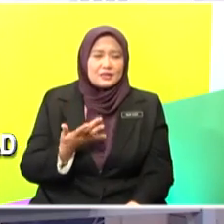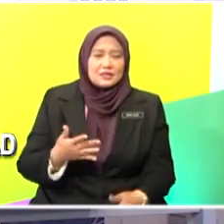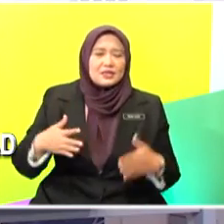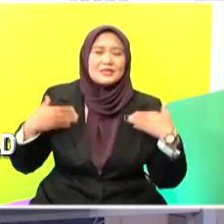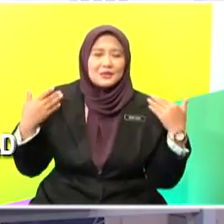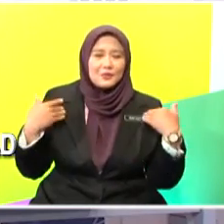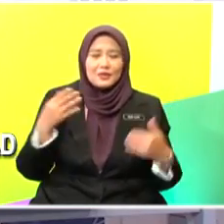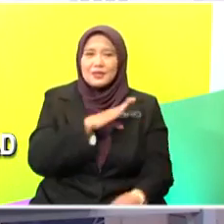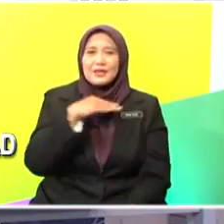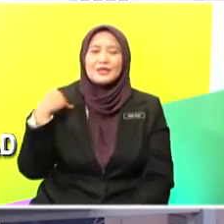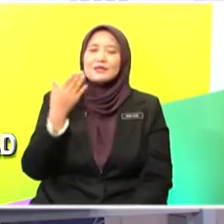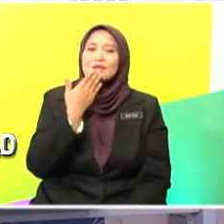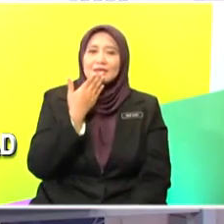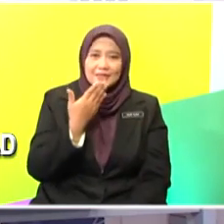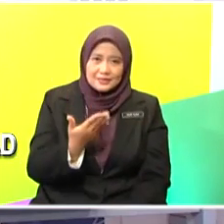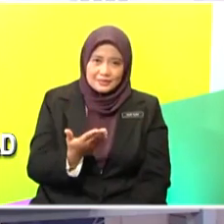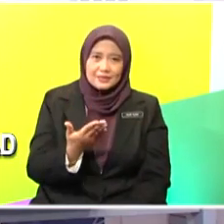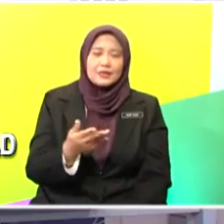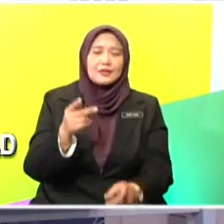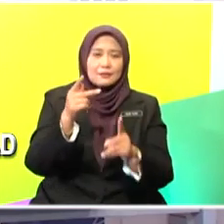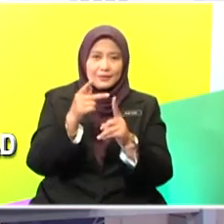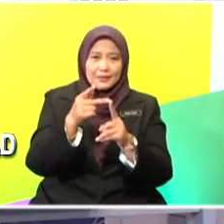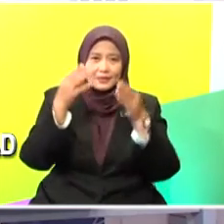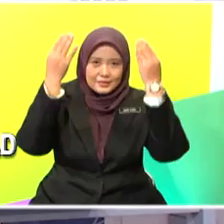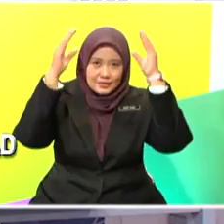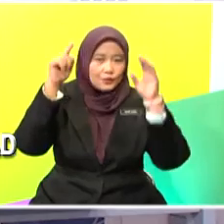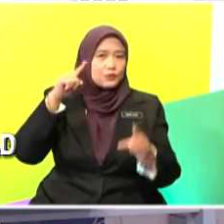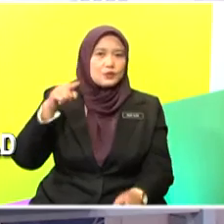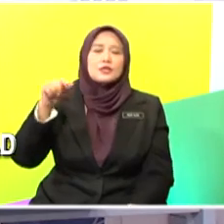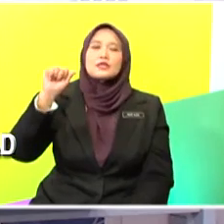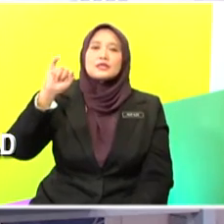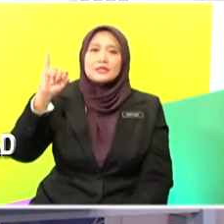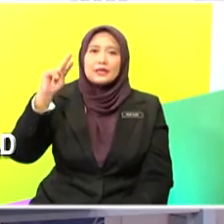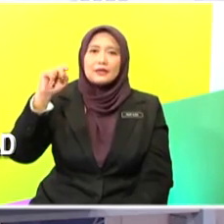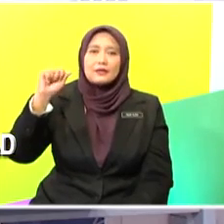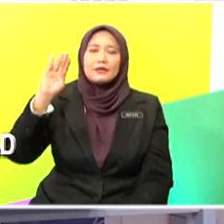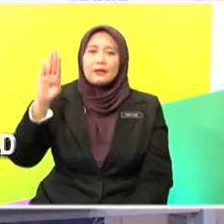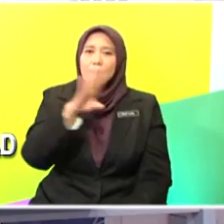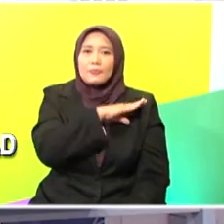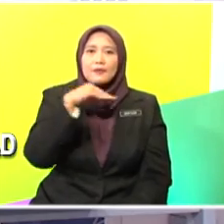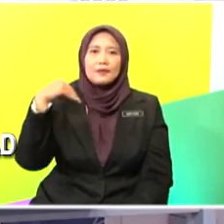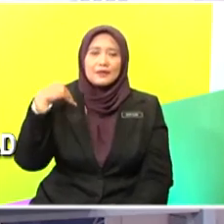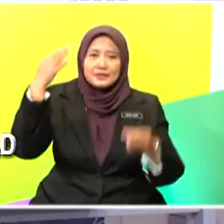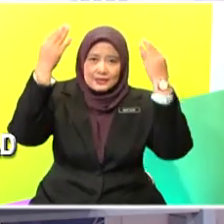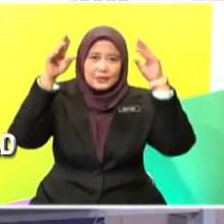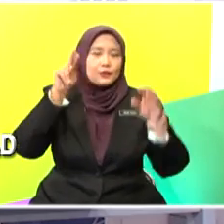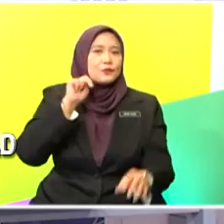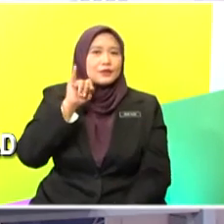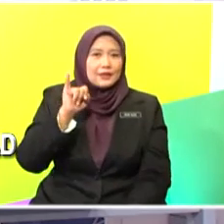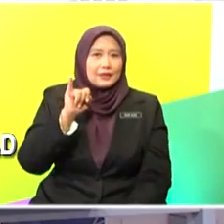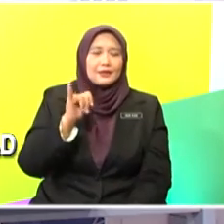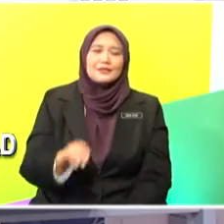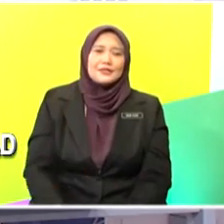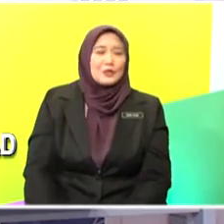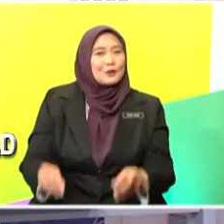terima kasih kepada cikgu Zainab dan cikgu Ilda dan juga kepada murid-murid yang menonton dari rumah. Jadi, jumpa